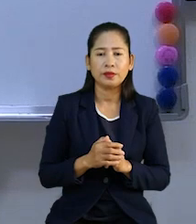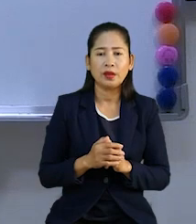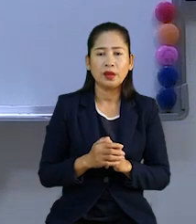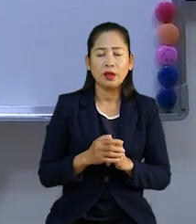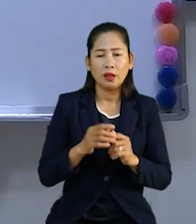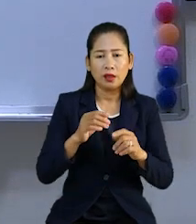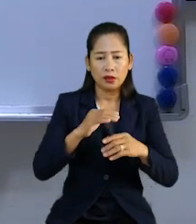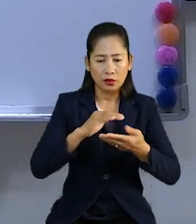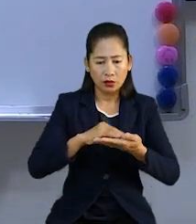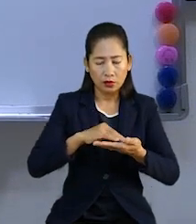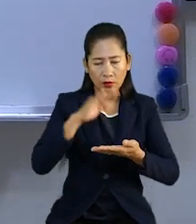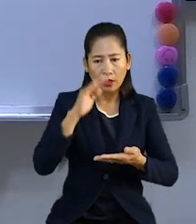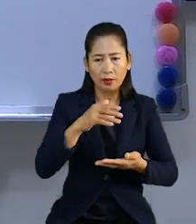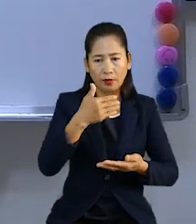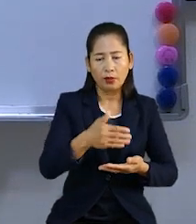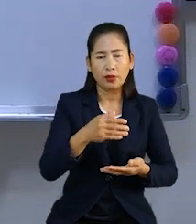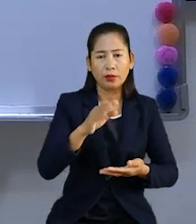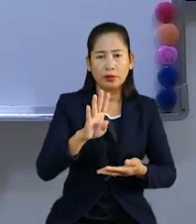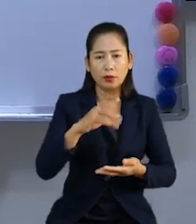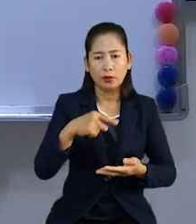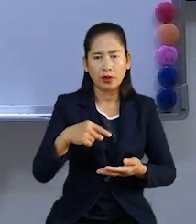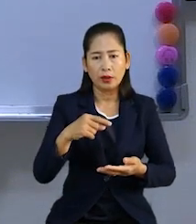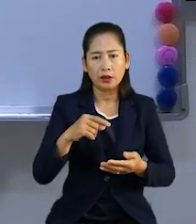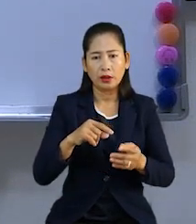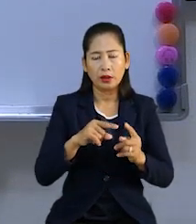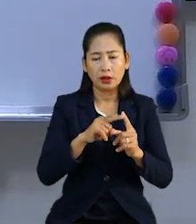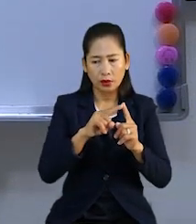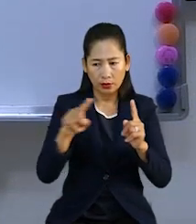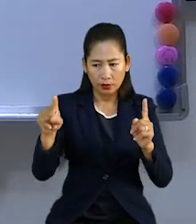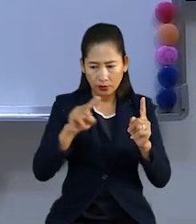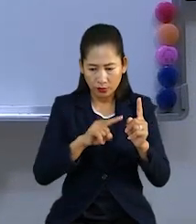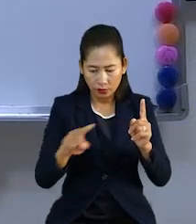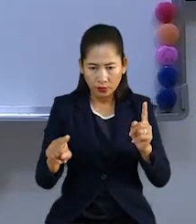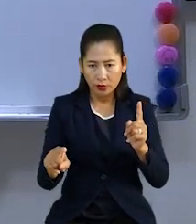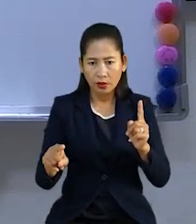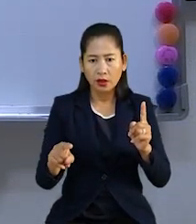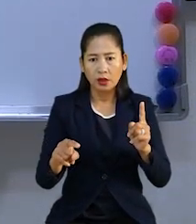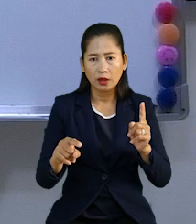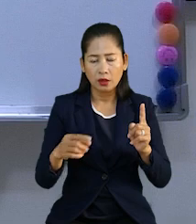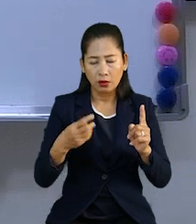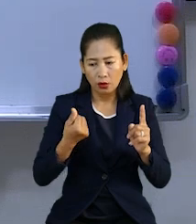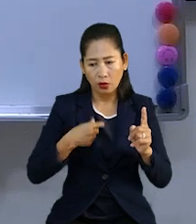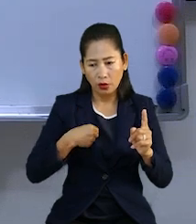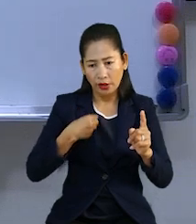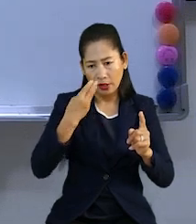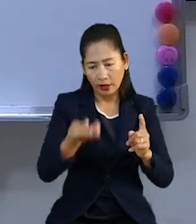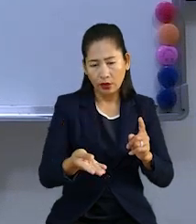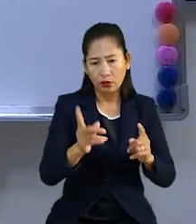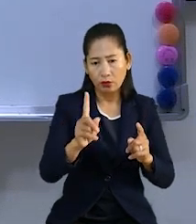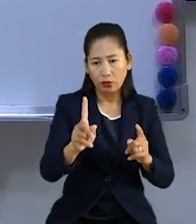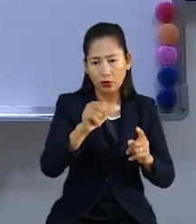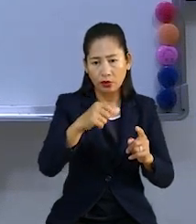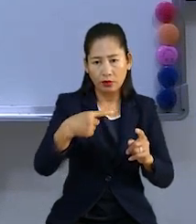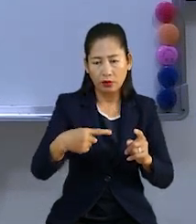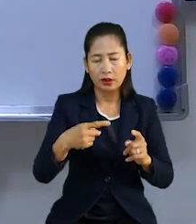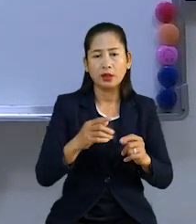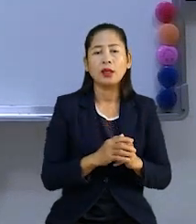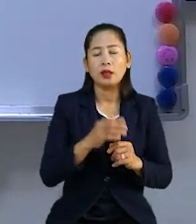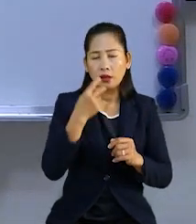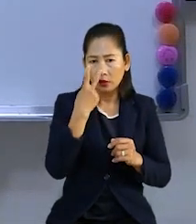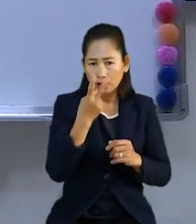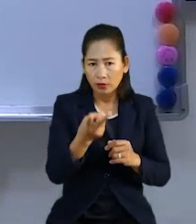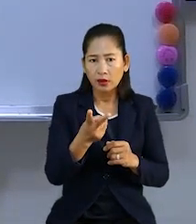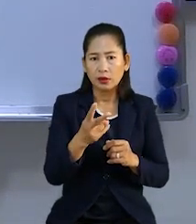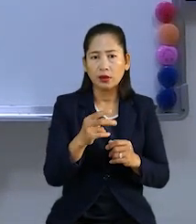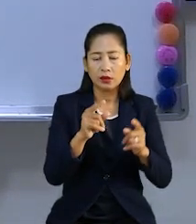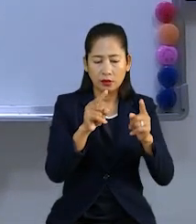đầm lại cỡ bốc prạm buồn mớn buồn buồn chẳng này cùng nụ tàng prạ đại ào tới cứ mùi sẹt đối chứ này con mử